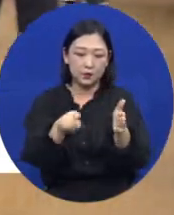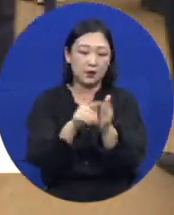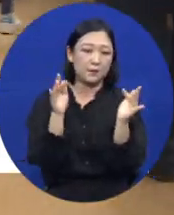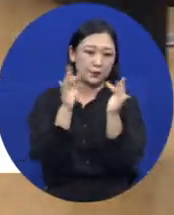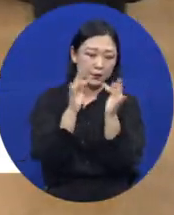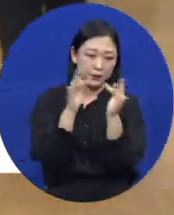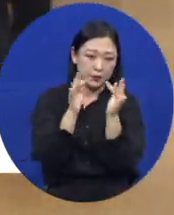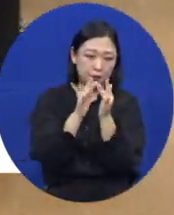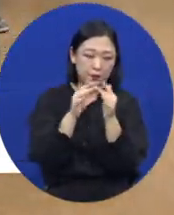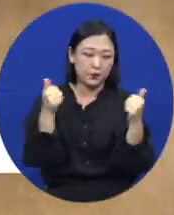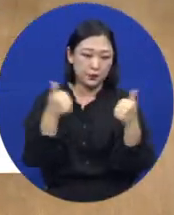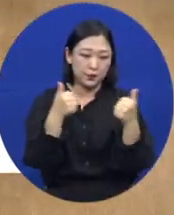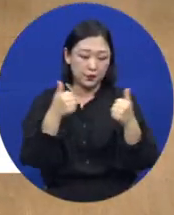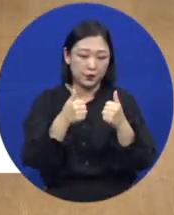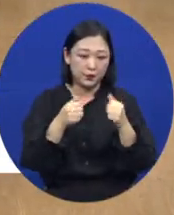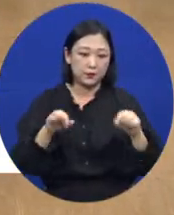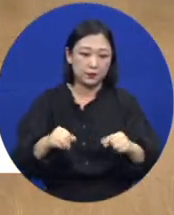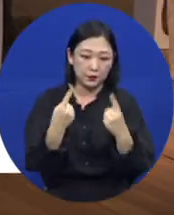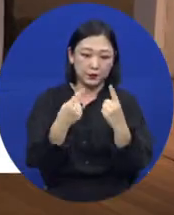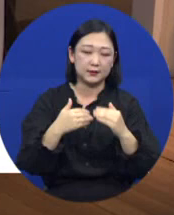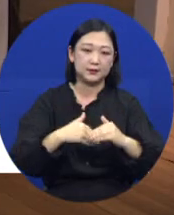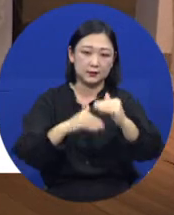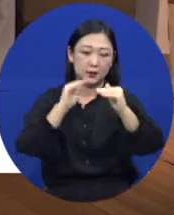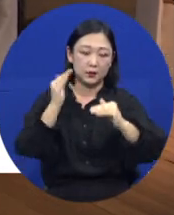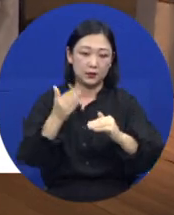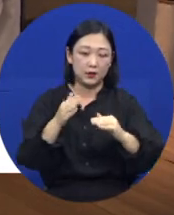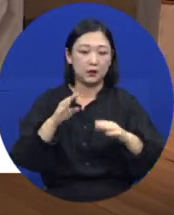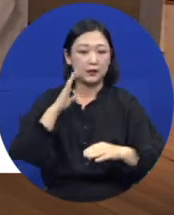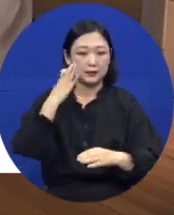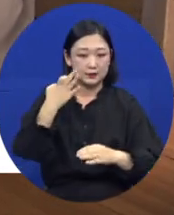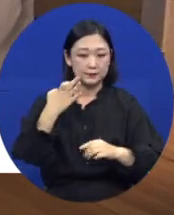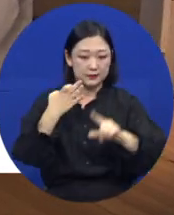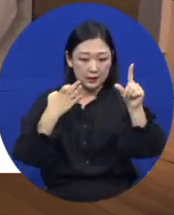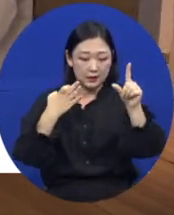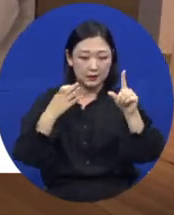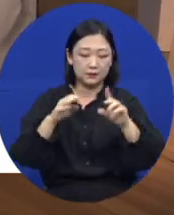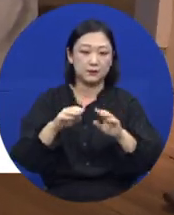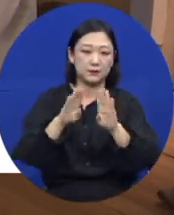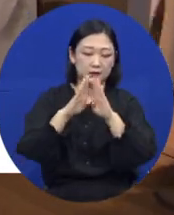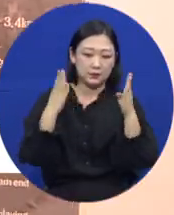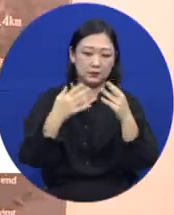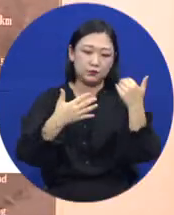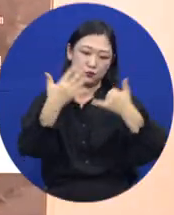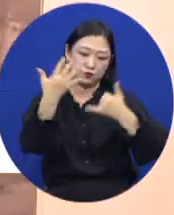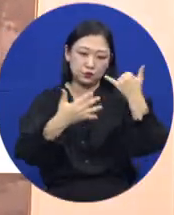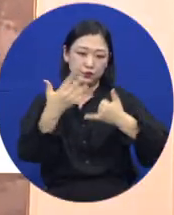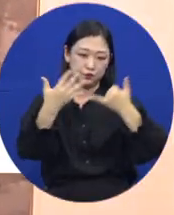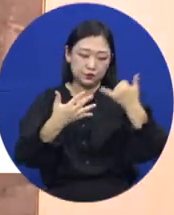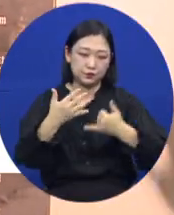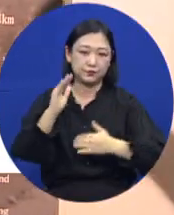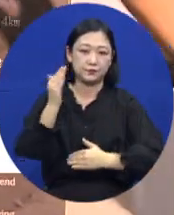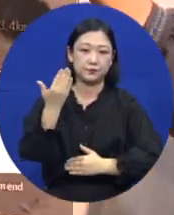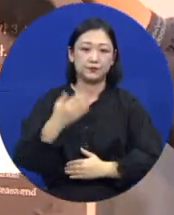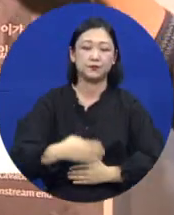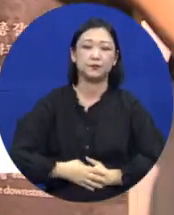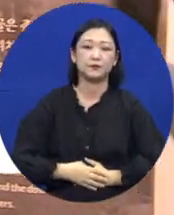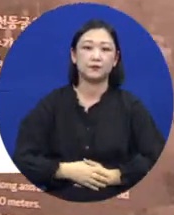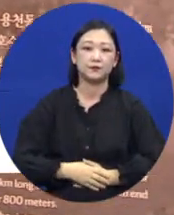명과 대면 회의가 동시에 진행되며 오는 14일 열리는 게 외 시간 유튜브 등을 통해 생중계됩니다